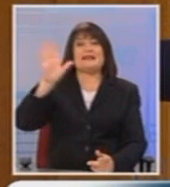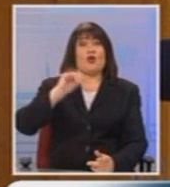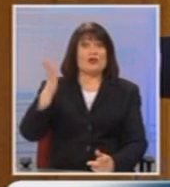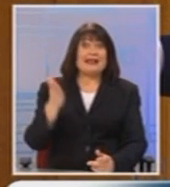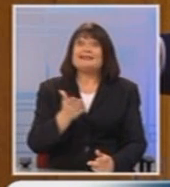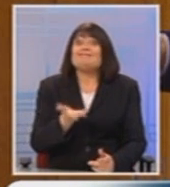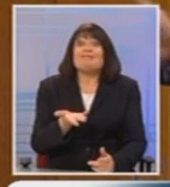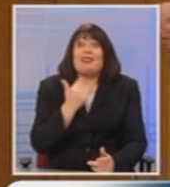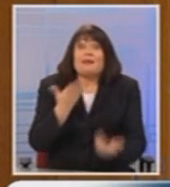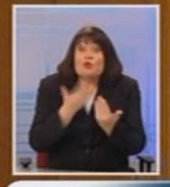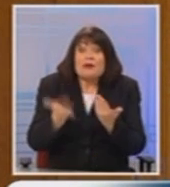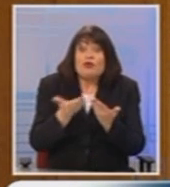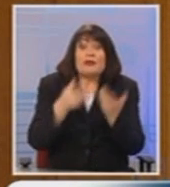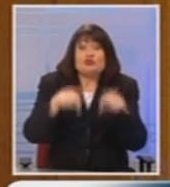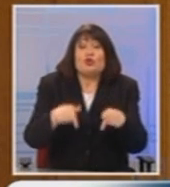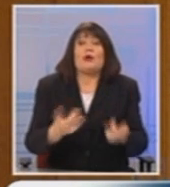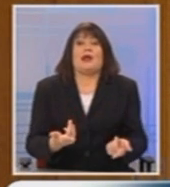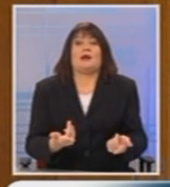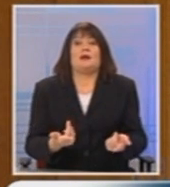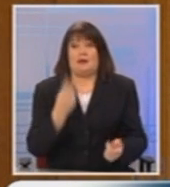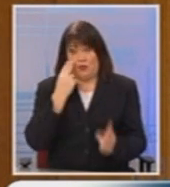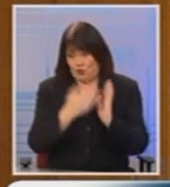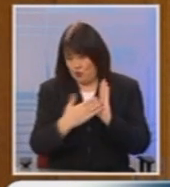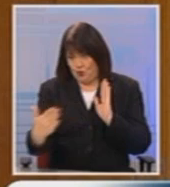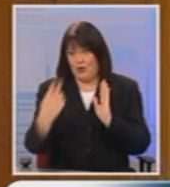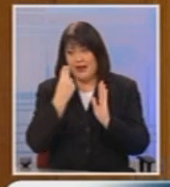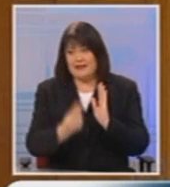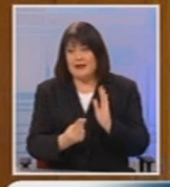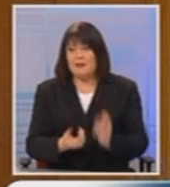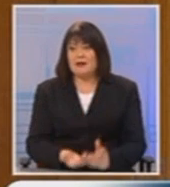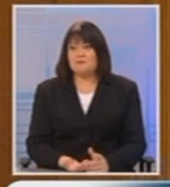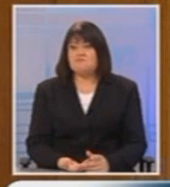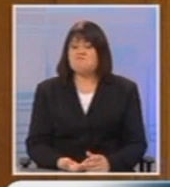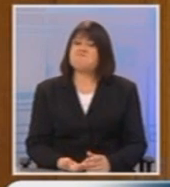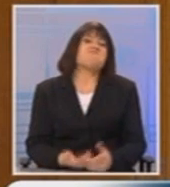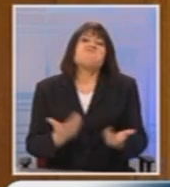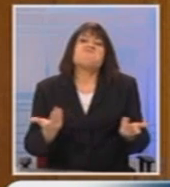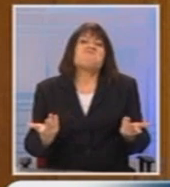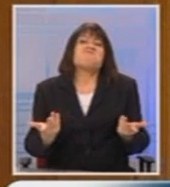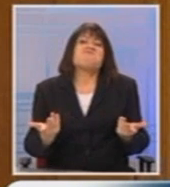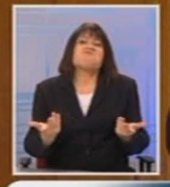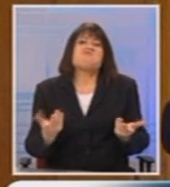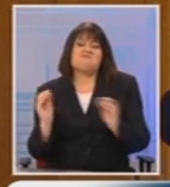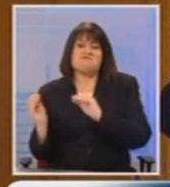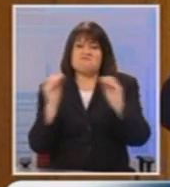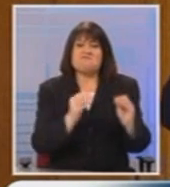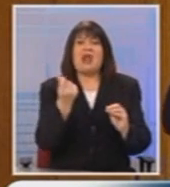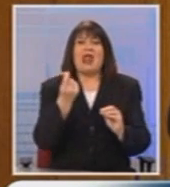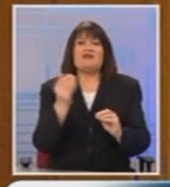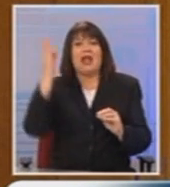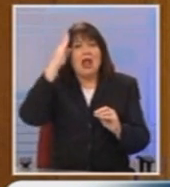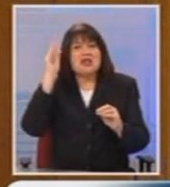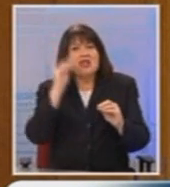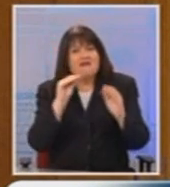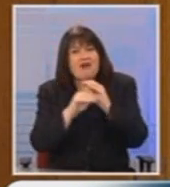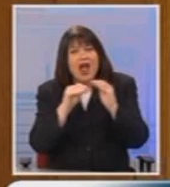τομέα. Και είδαμε ότι αυτό το διάστημα δεν είχαμε καμιά ένδειξη μεταφοράς πόρων,